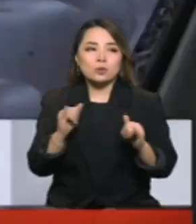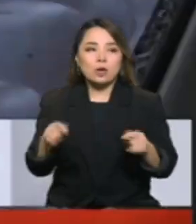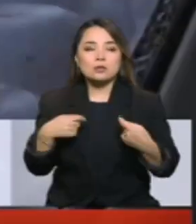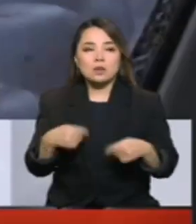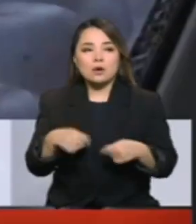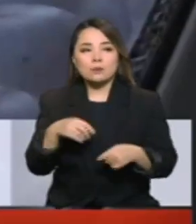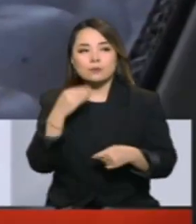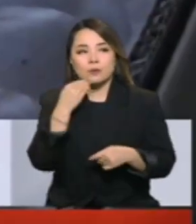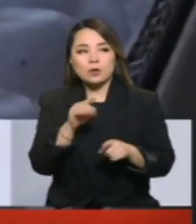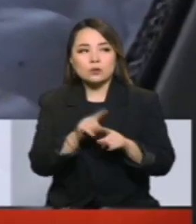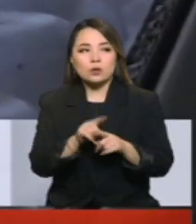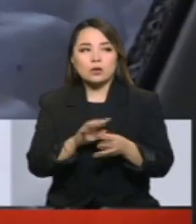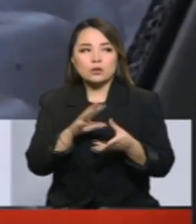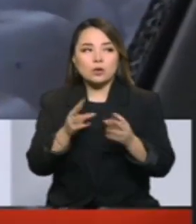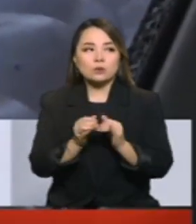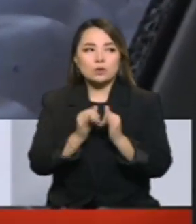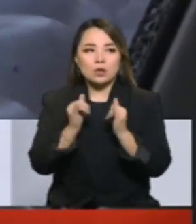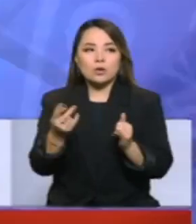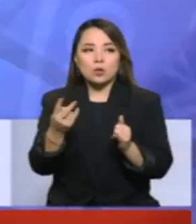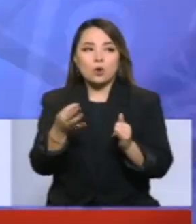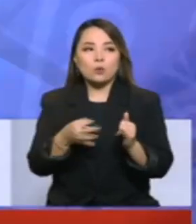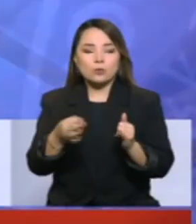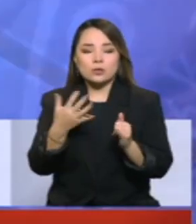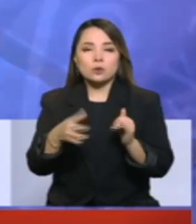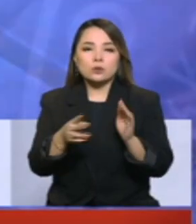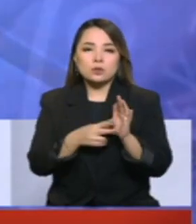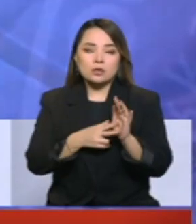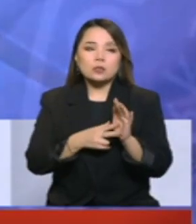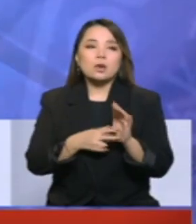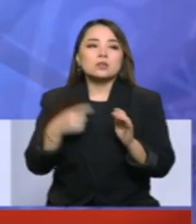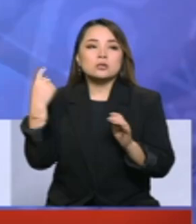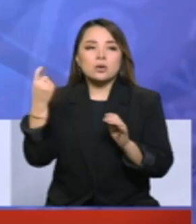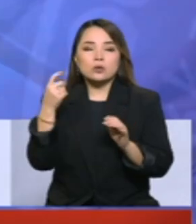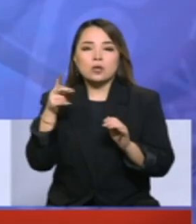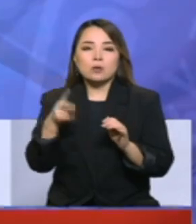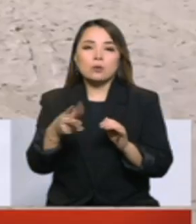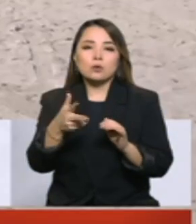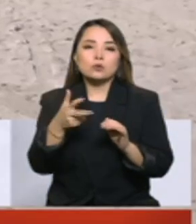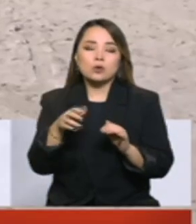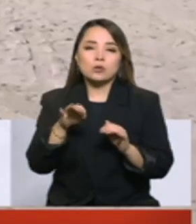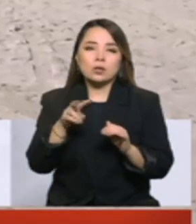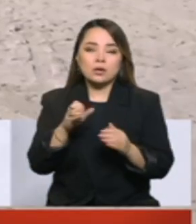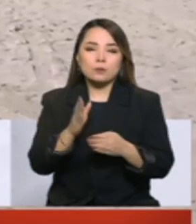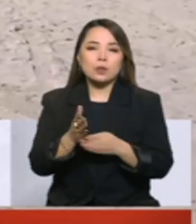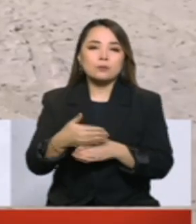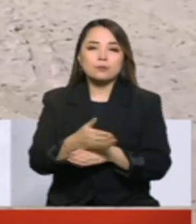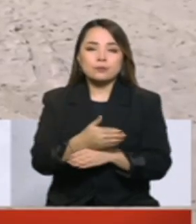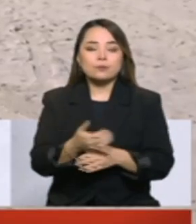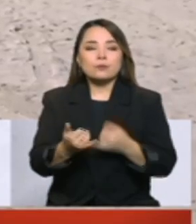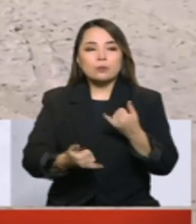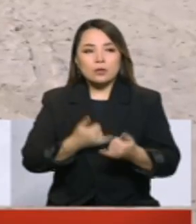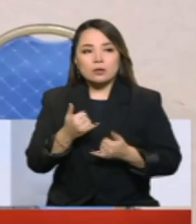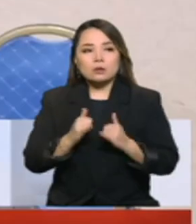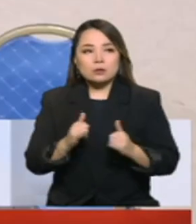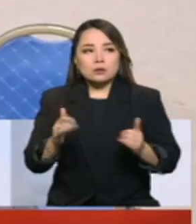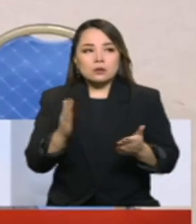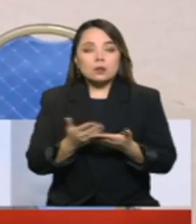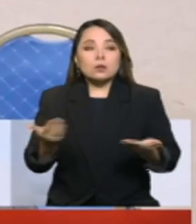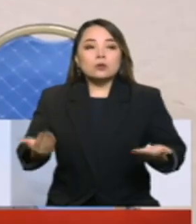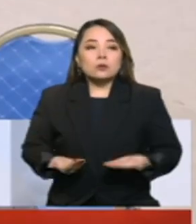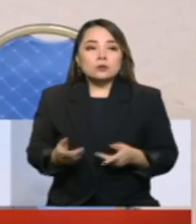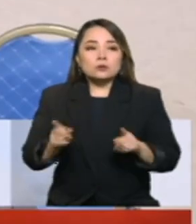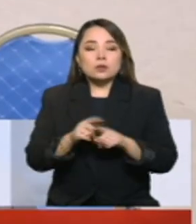тауарлы балық көлемін арттыру қажет. Екі облысты қосқанда 58 шаруашылық 2300 тонна тауарлы балық өсірген. Ал аймақтардың өндірістік